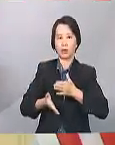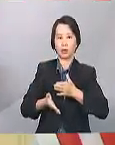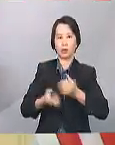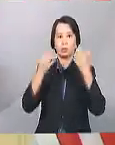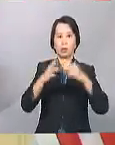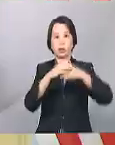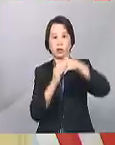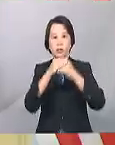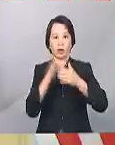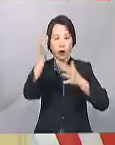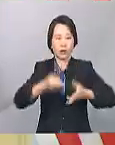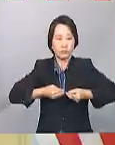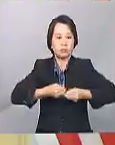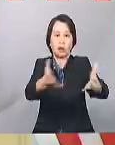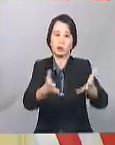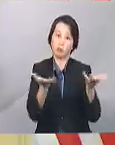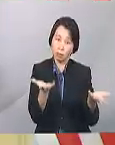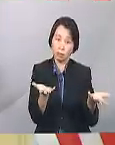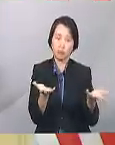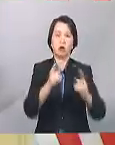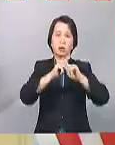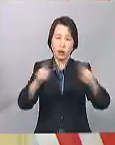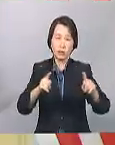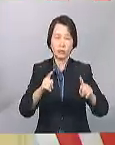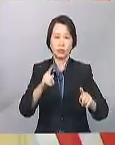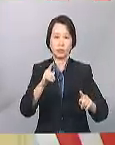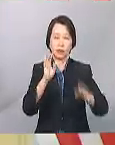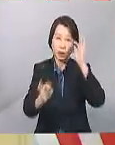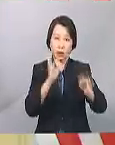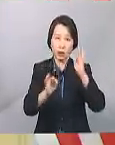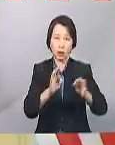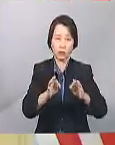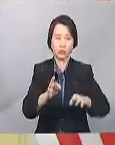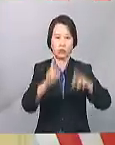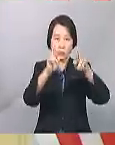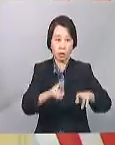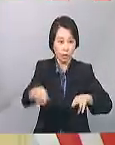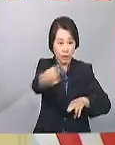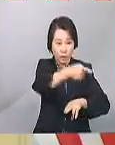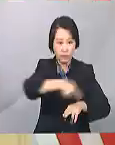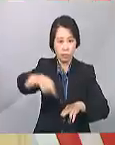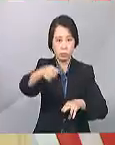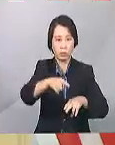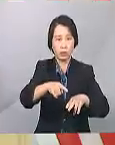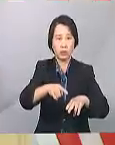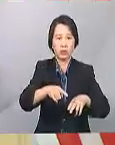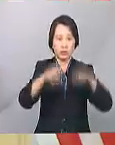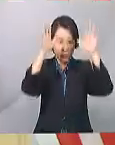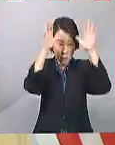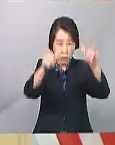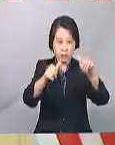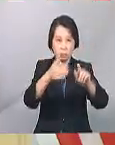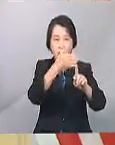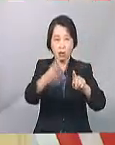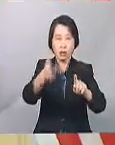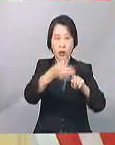banyak kelonggaran yang akan kita nikmati. Tetapi kalau jumlah kes masih lagi,